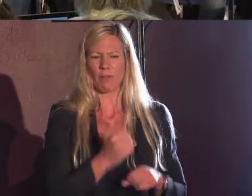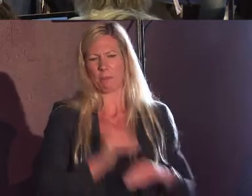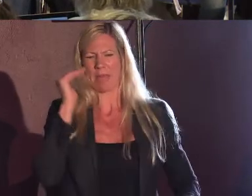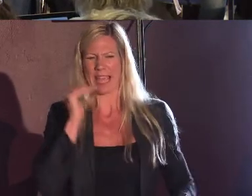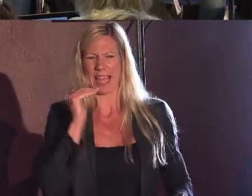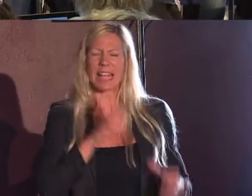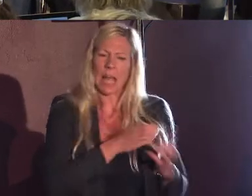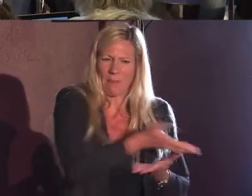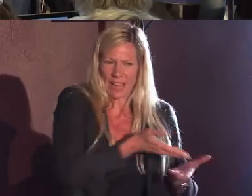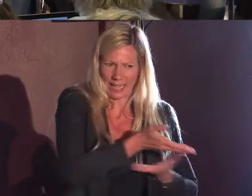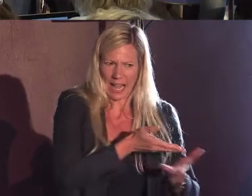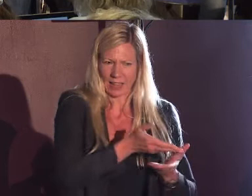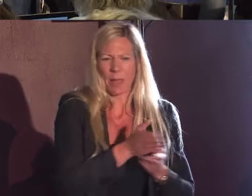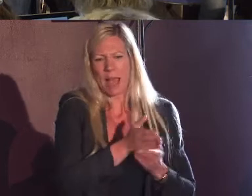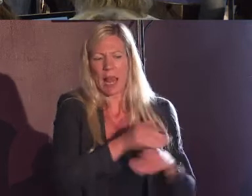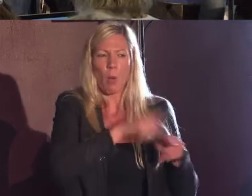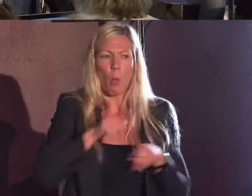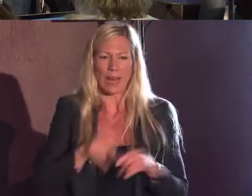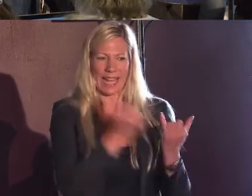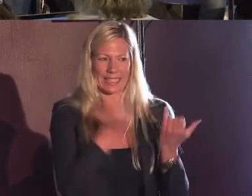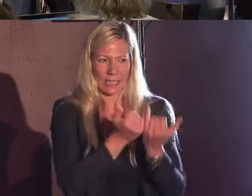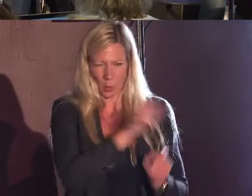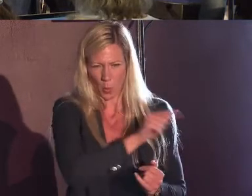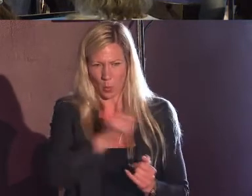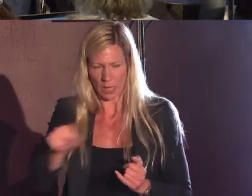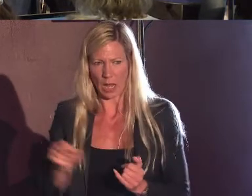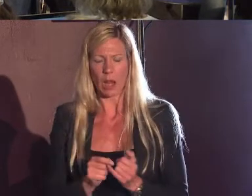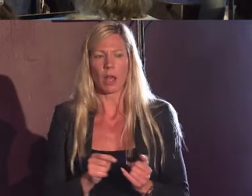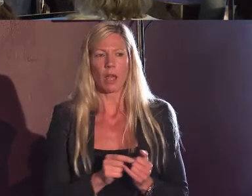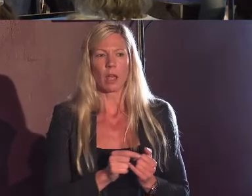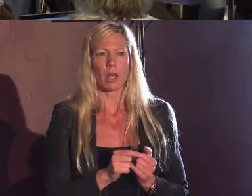mer samverkan mellan olika institutioner för att så att säga